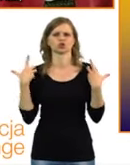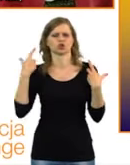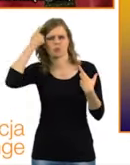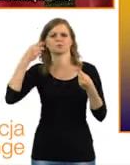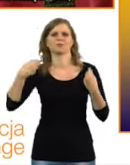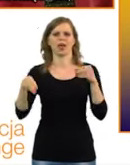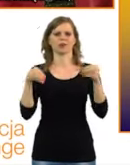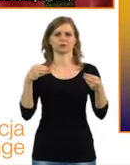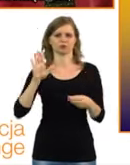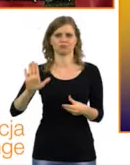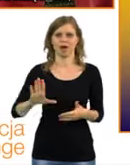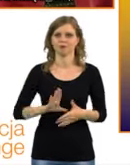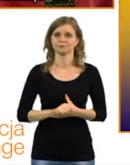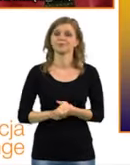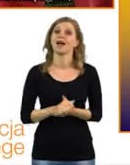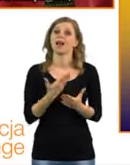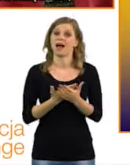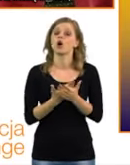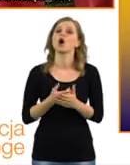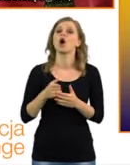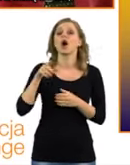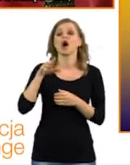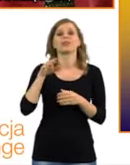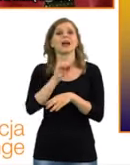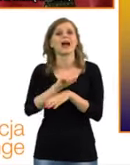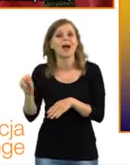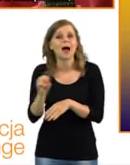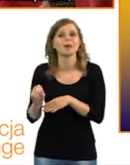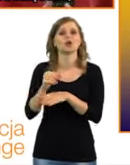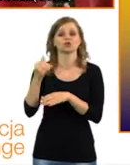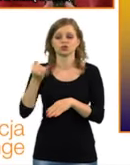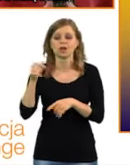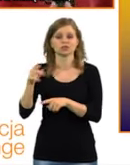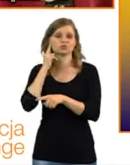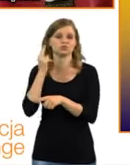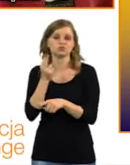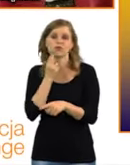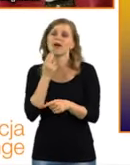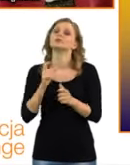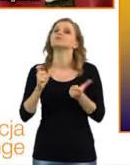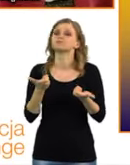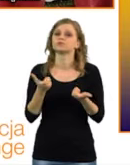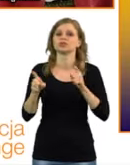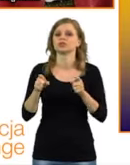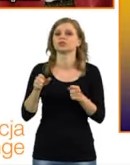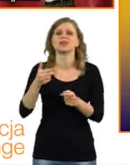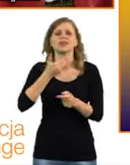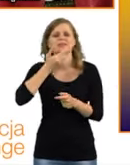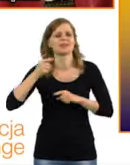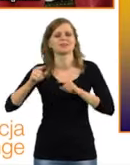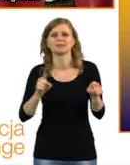Skoro tak, to terapeutom i rodzicom dzieci z wadą słuchu nasuwa się wniosek, że niezależnie od